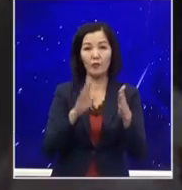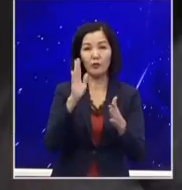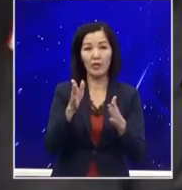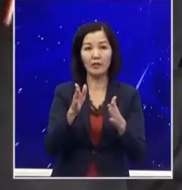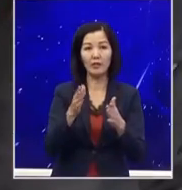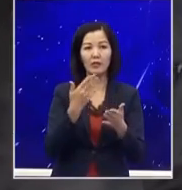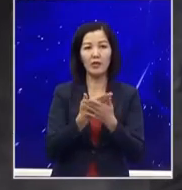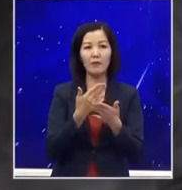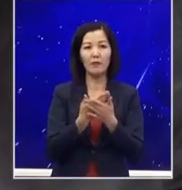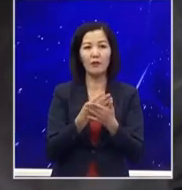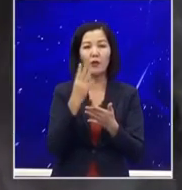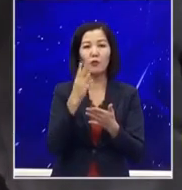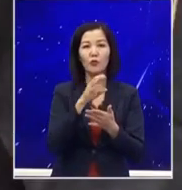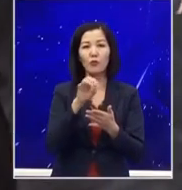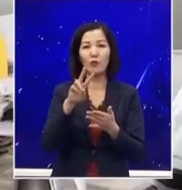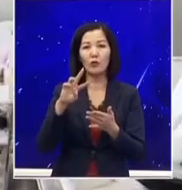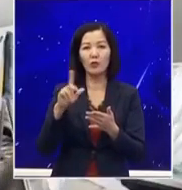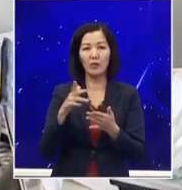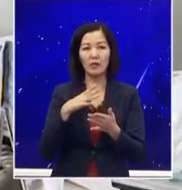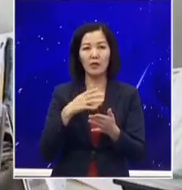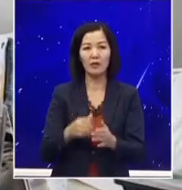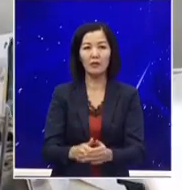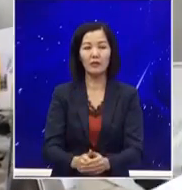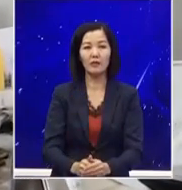салынды. Шамамен 4 миллион теңге.